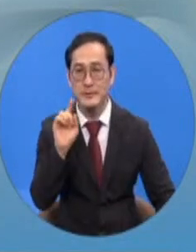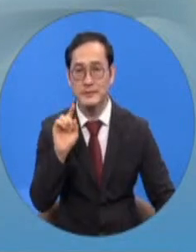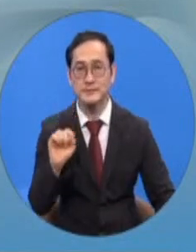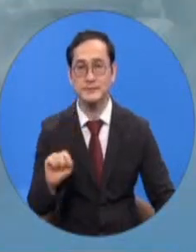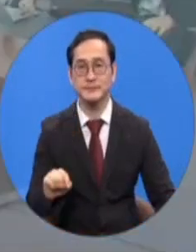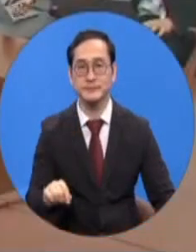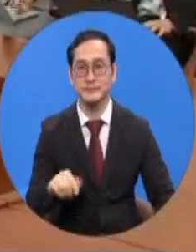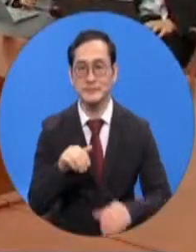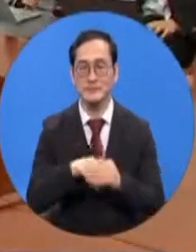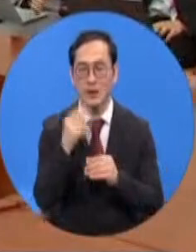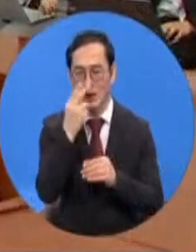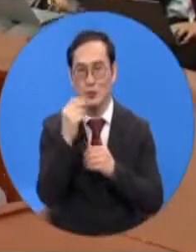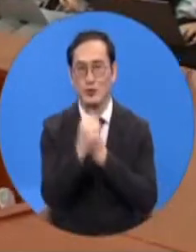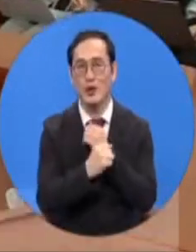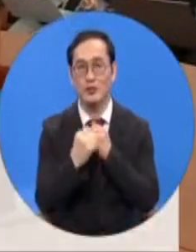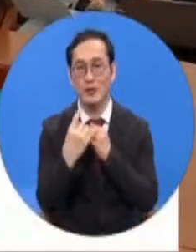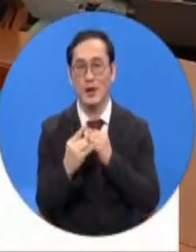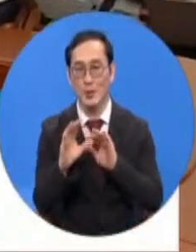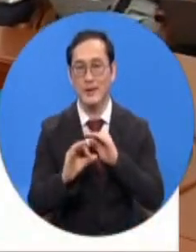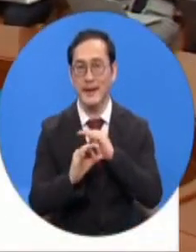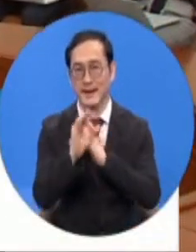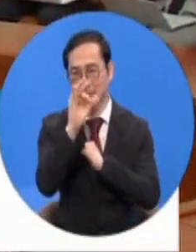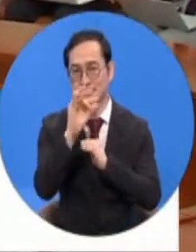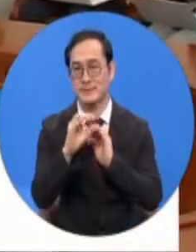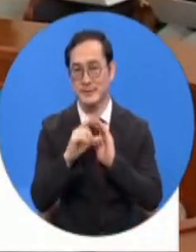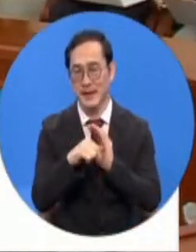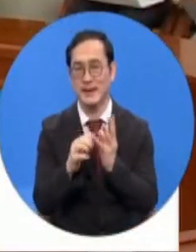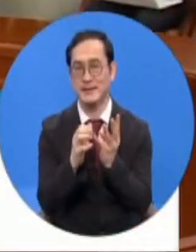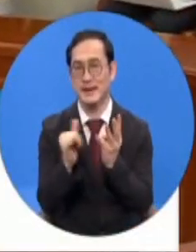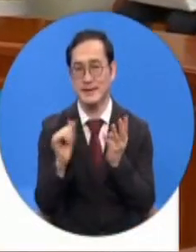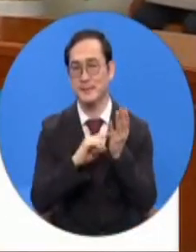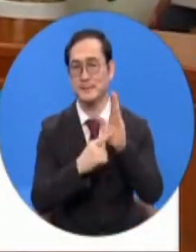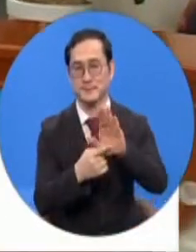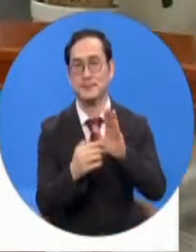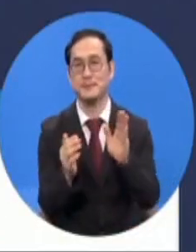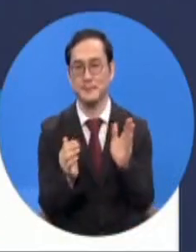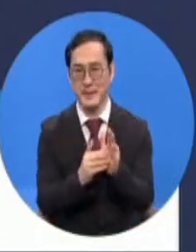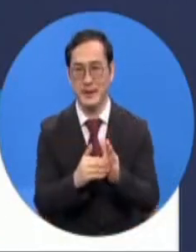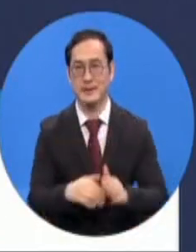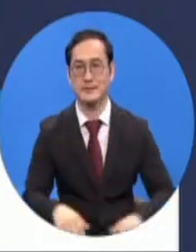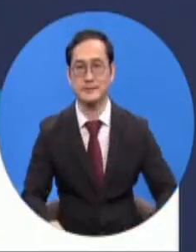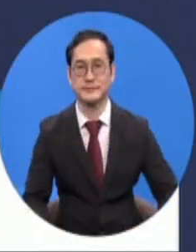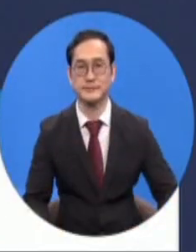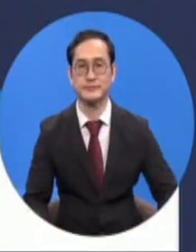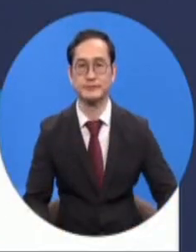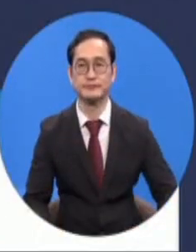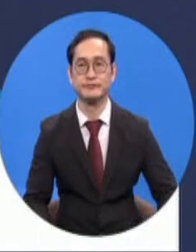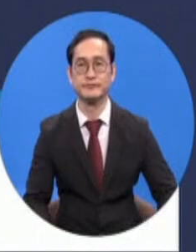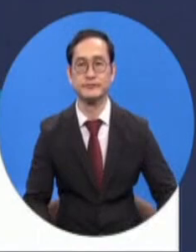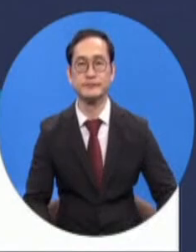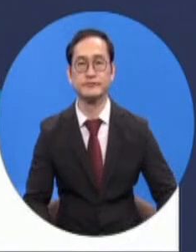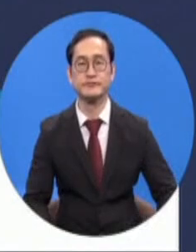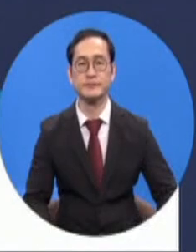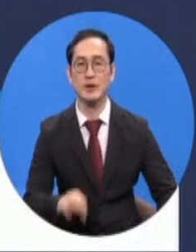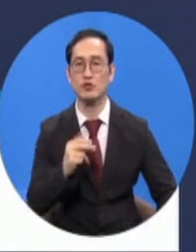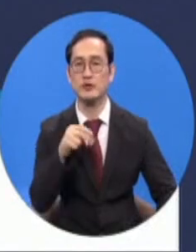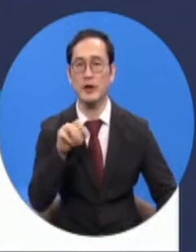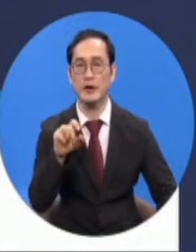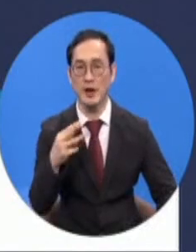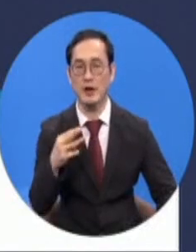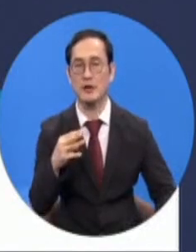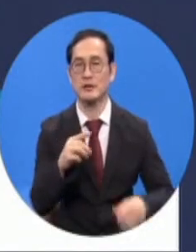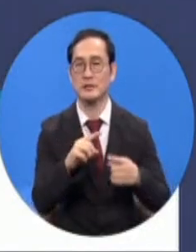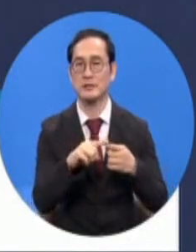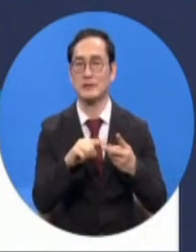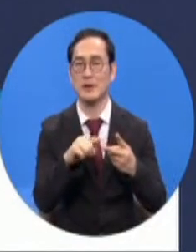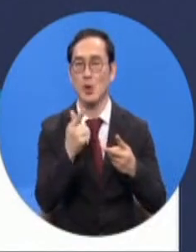국민의힘 선거관리위원회가 오늘 오전 본경선 진출자 4명을 발표했습니다. 여론조사 상위권을 달리는 윤석열 전